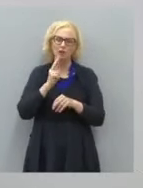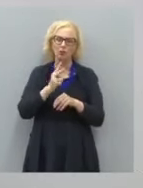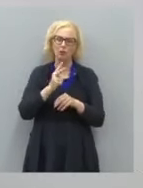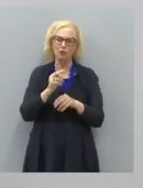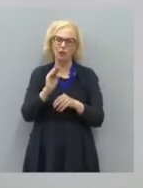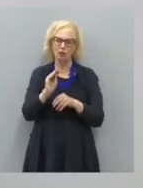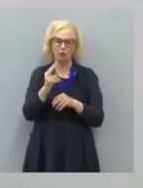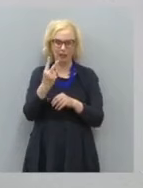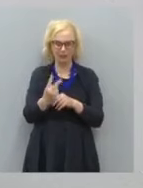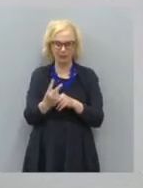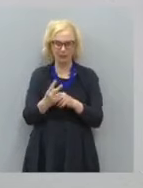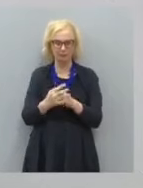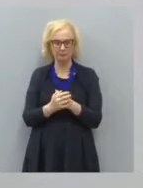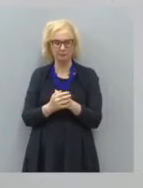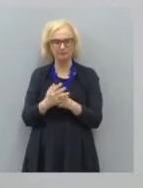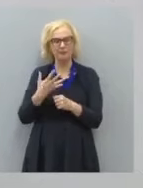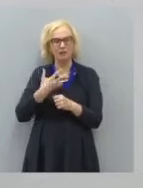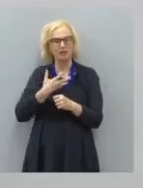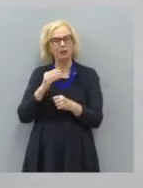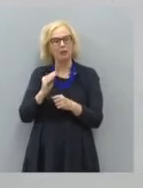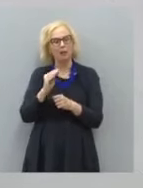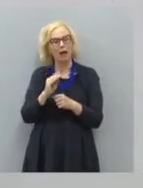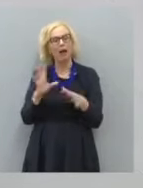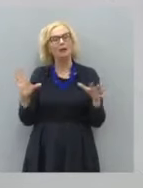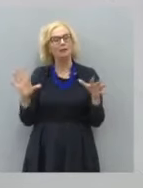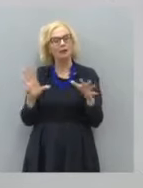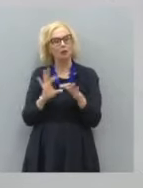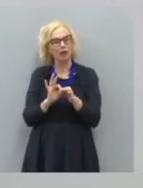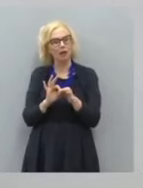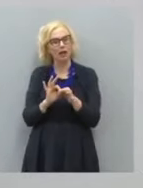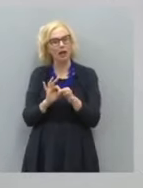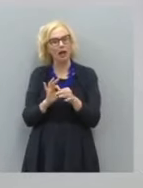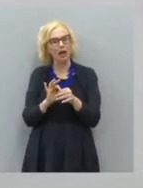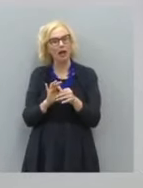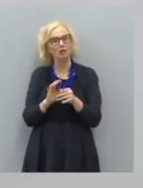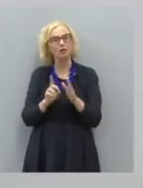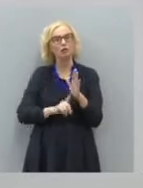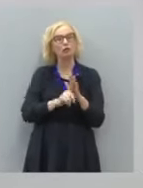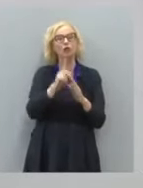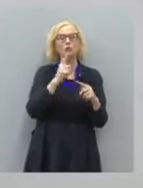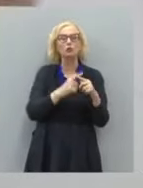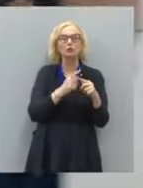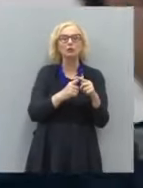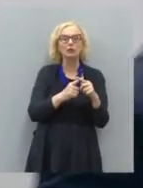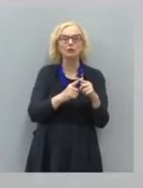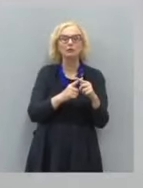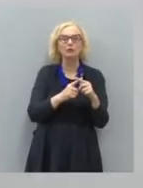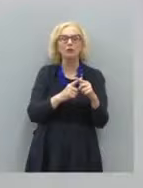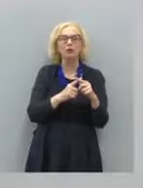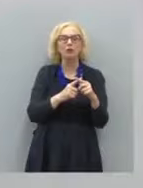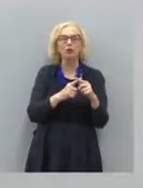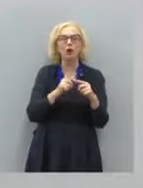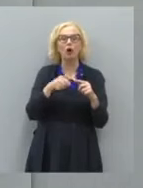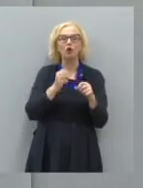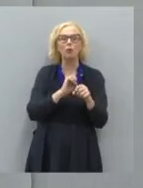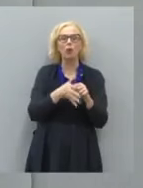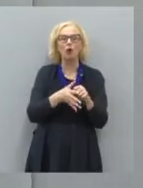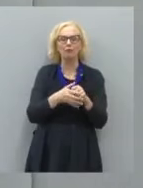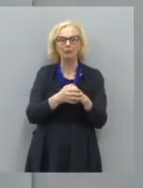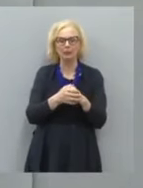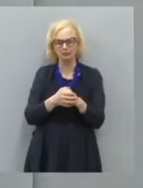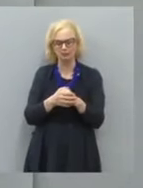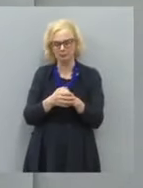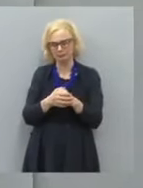particolare ci sono arrivate quelle relative ai casi positivi dopo covip allora è